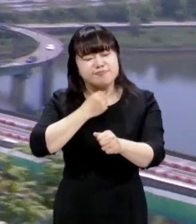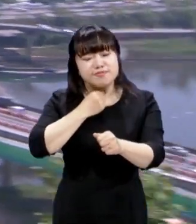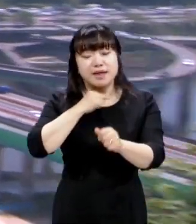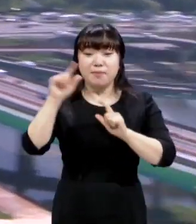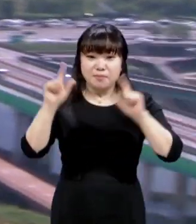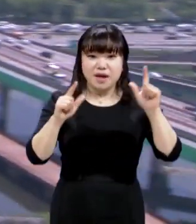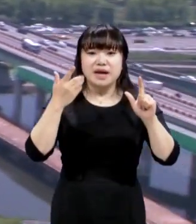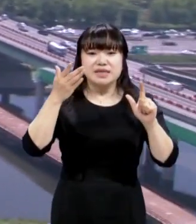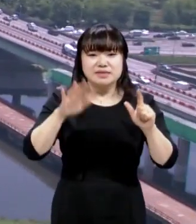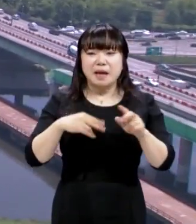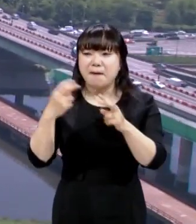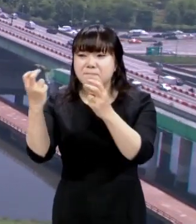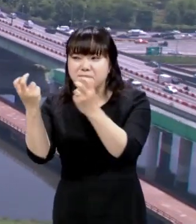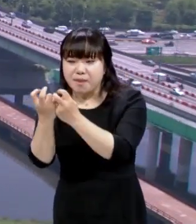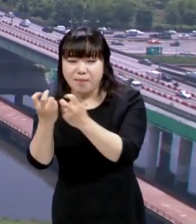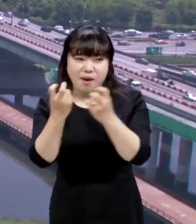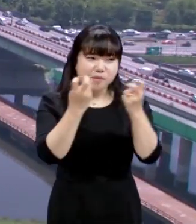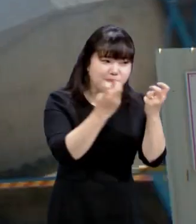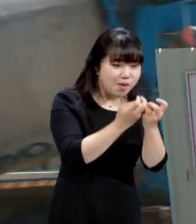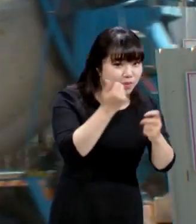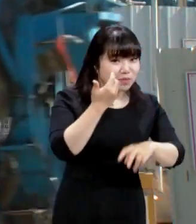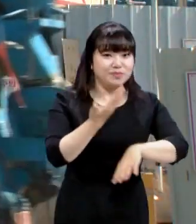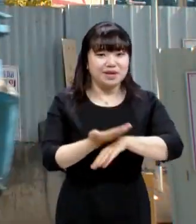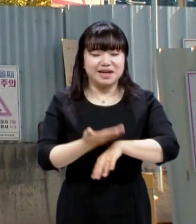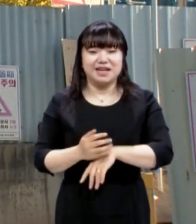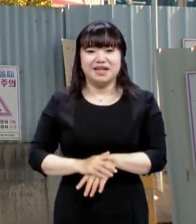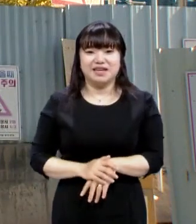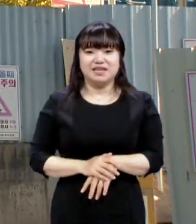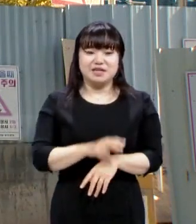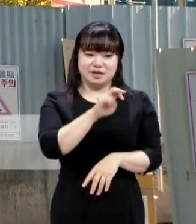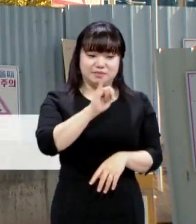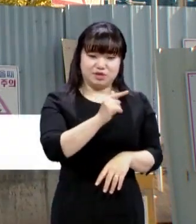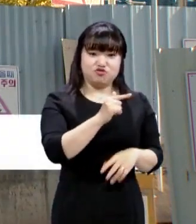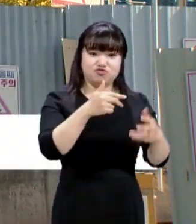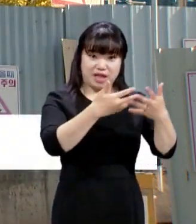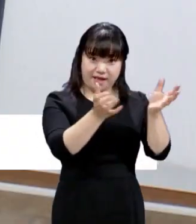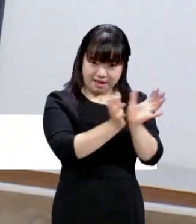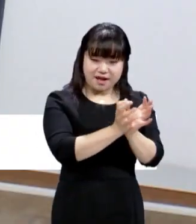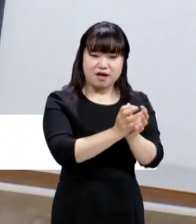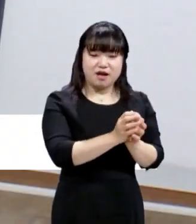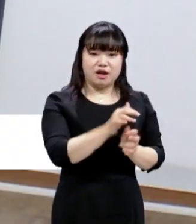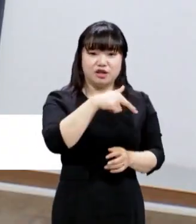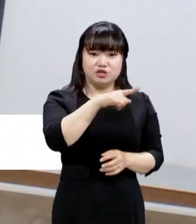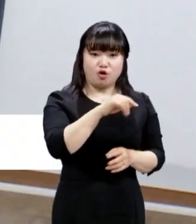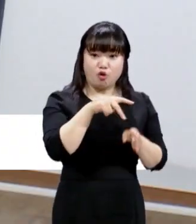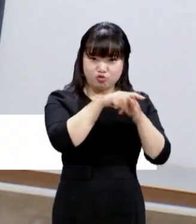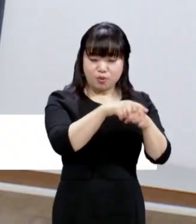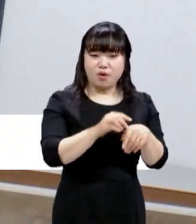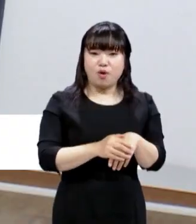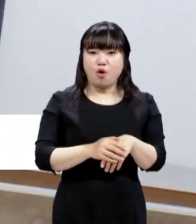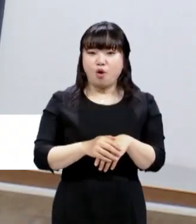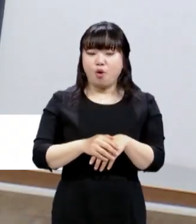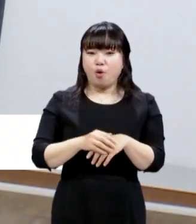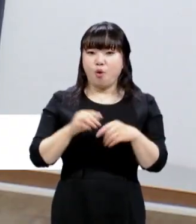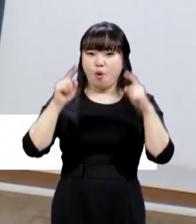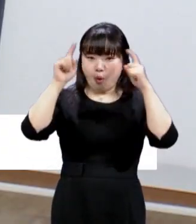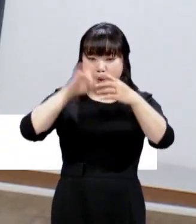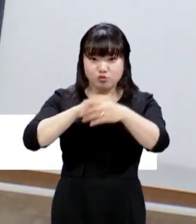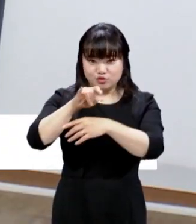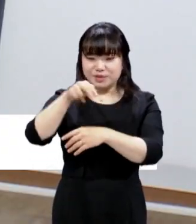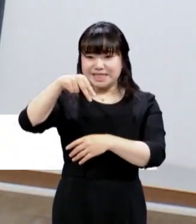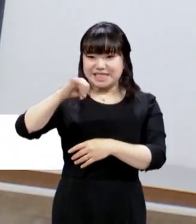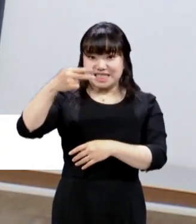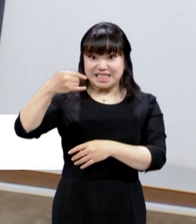있지만 반복 노는 사뭇 다릅니다 더불어 민주당 정원 후보는 호주 시드니의 오페라하우스 같은 문화시설을